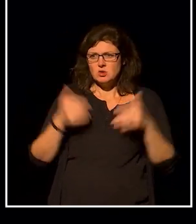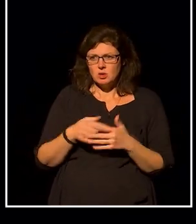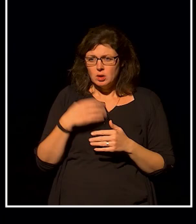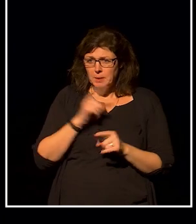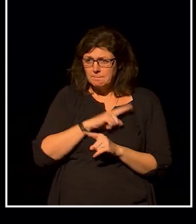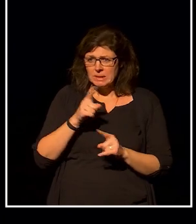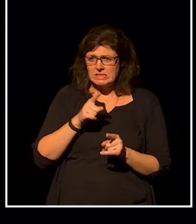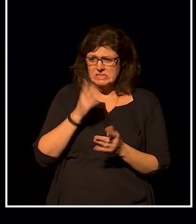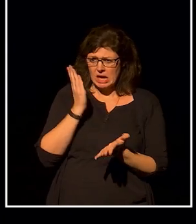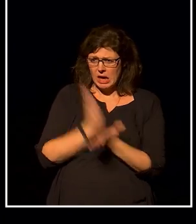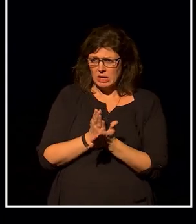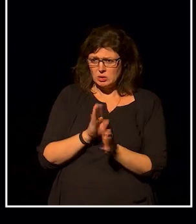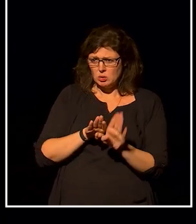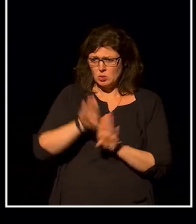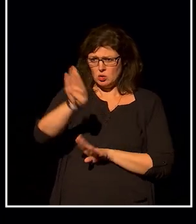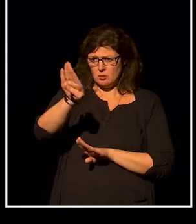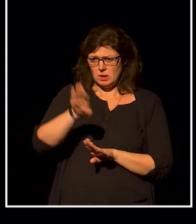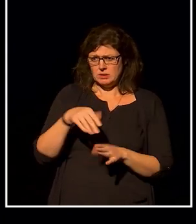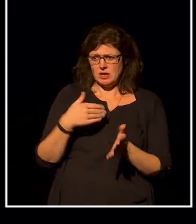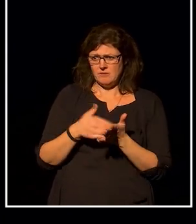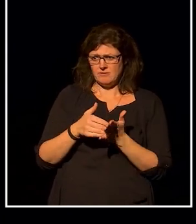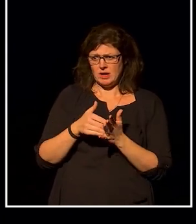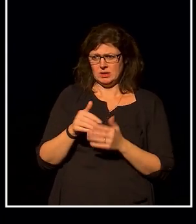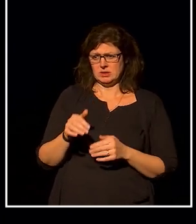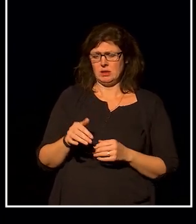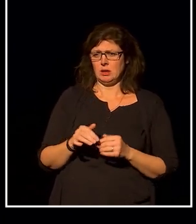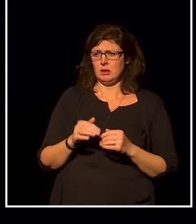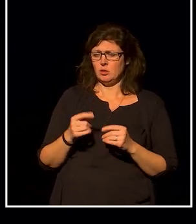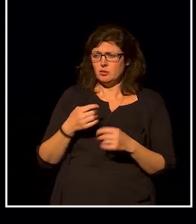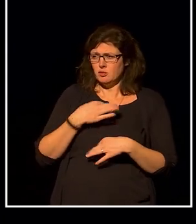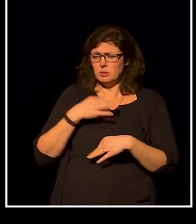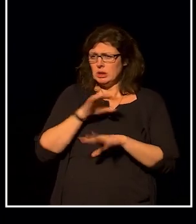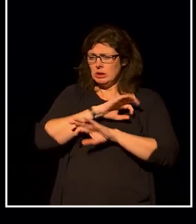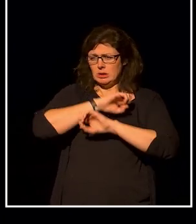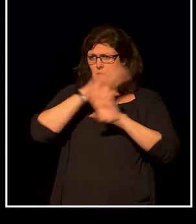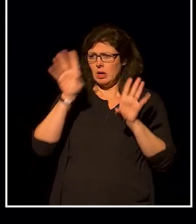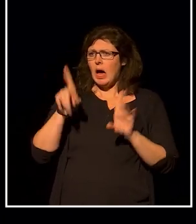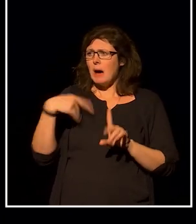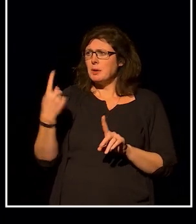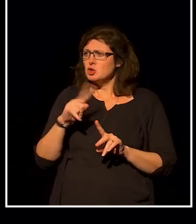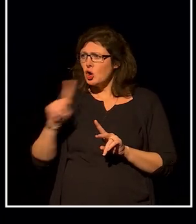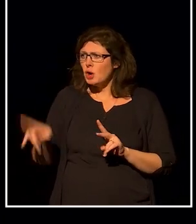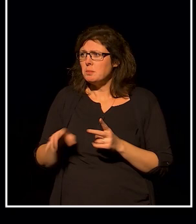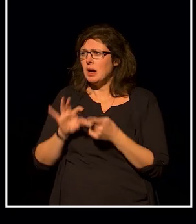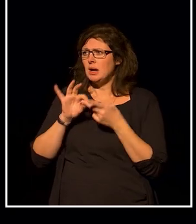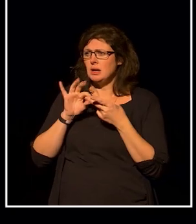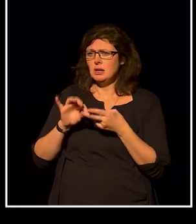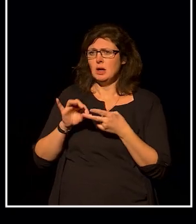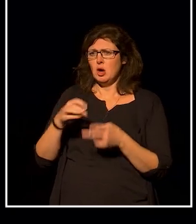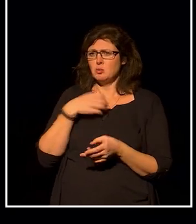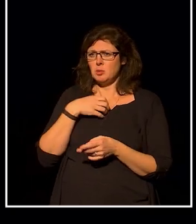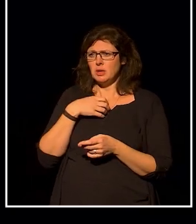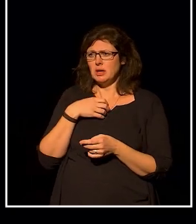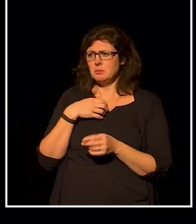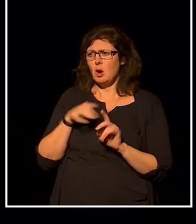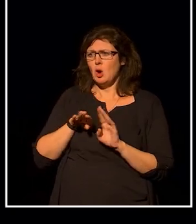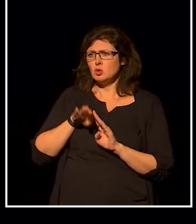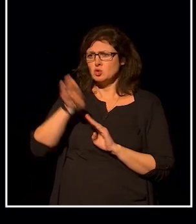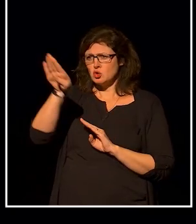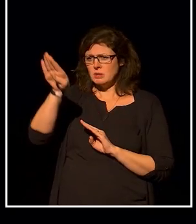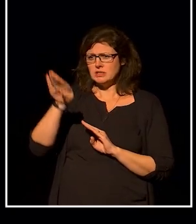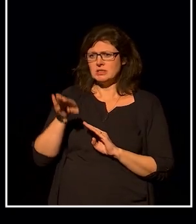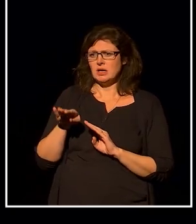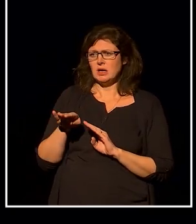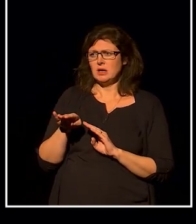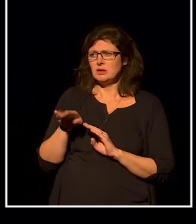ist. Ich wollte aber eine Frage stellen, ob dieses Problem, wenn man nochmal auf die Dokumente 15 guckt, nicht noch mal etwas weiter